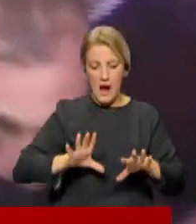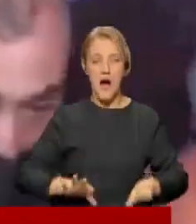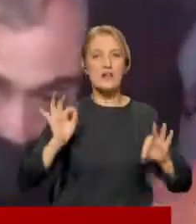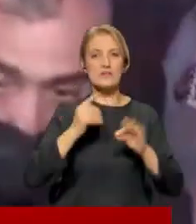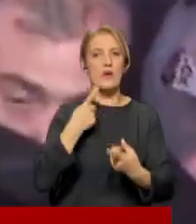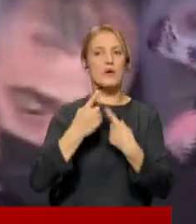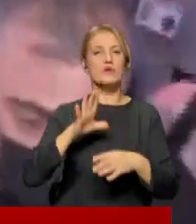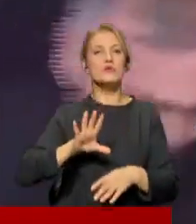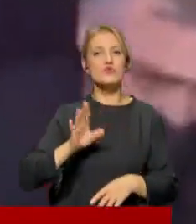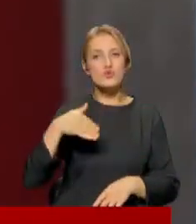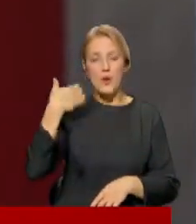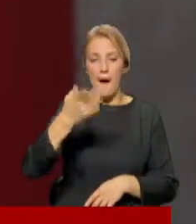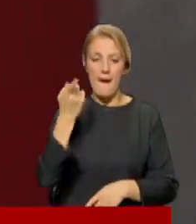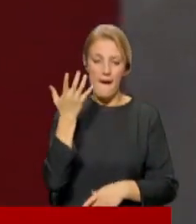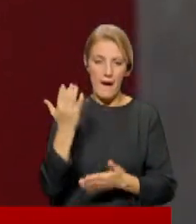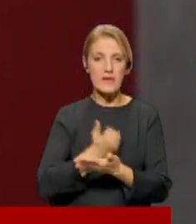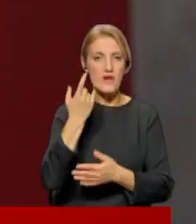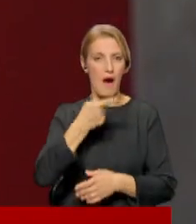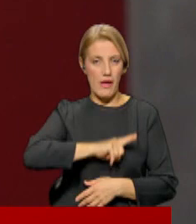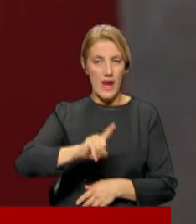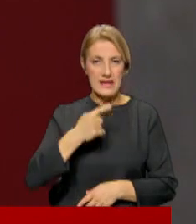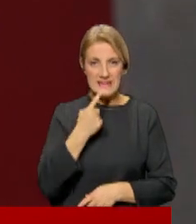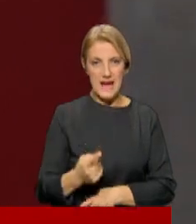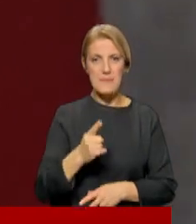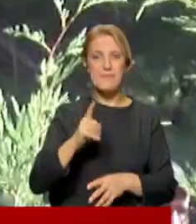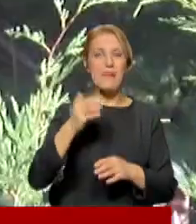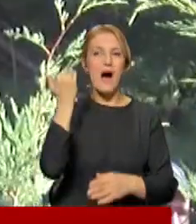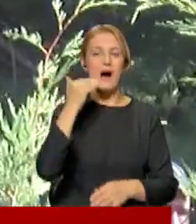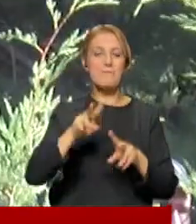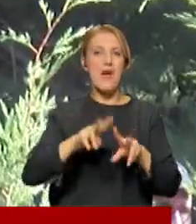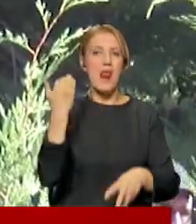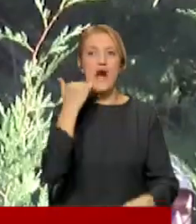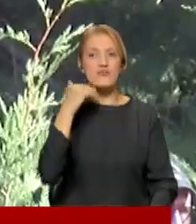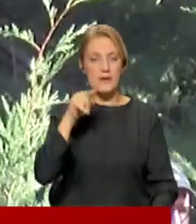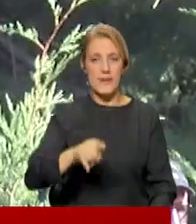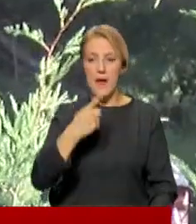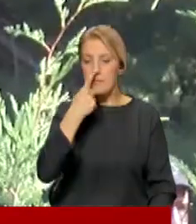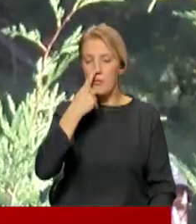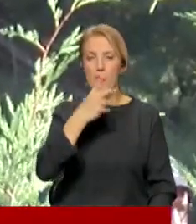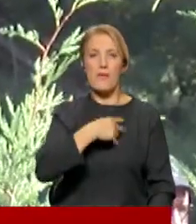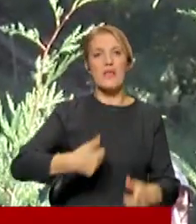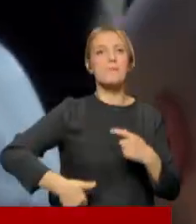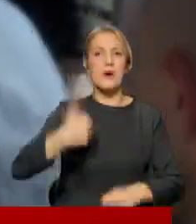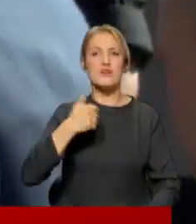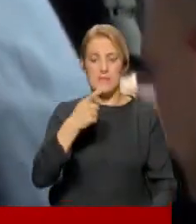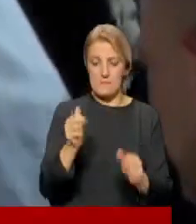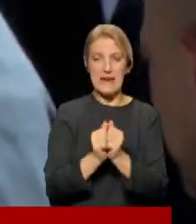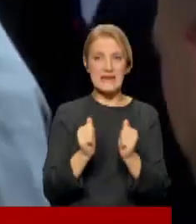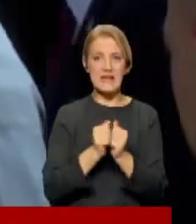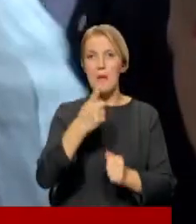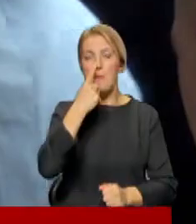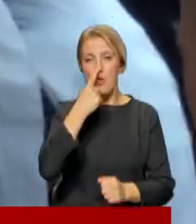sonrası kazanacak aday vurgusu yapan Meral Akşener CHP'nin disipline sevk ettiği Bolu belediye başkanı Tanju Özcan'la birlikte